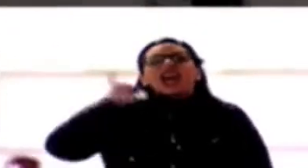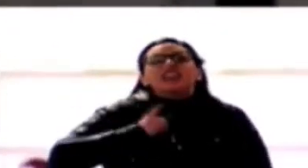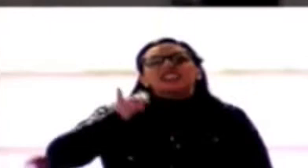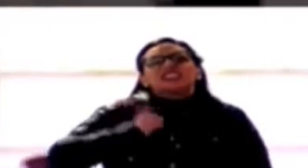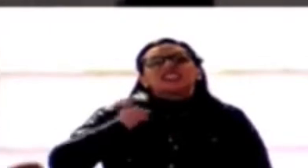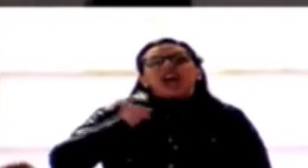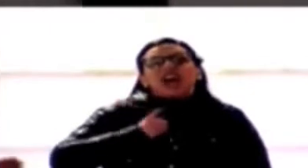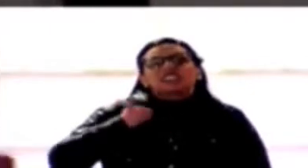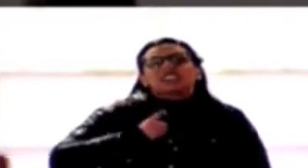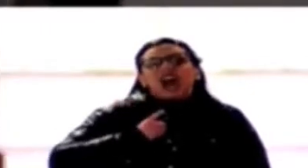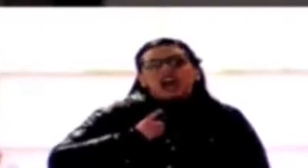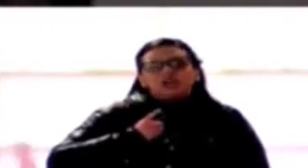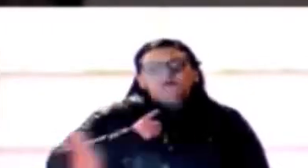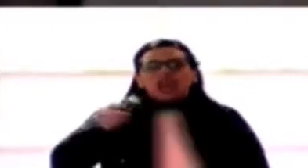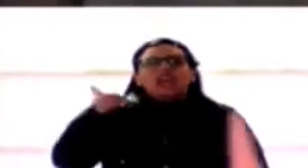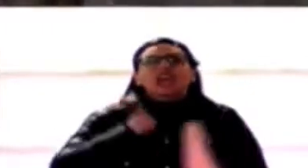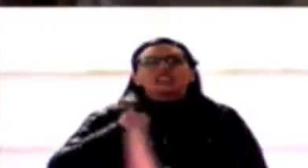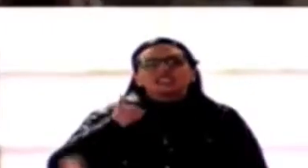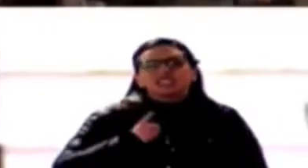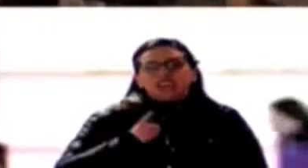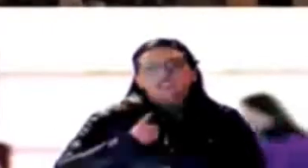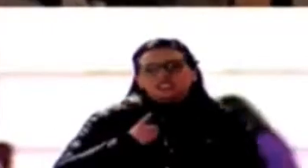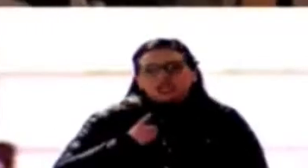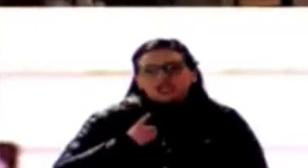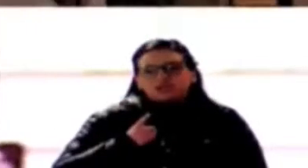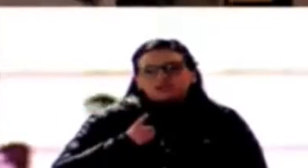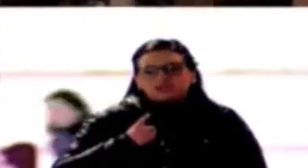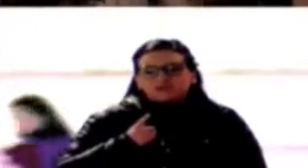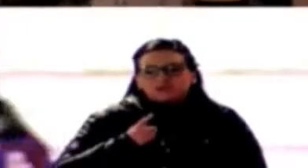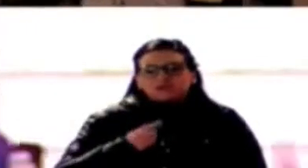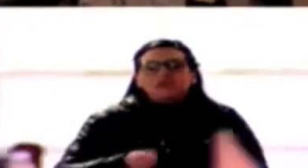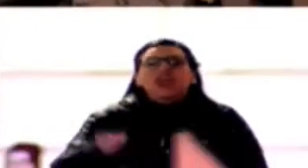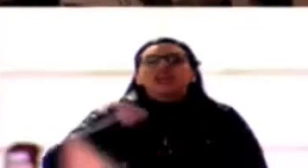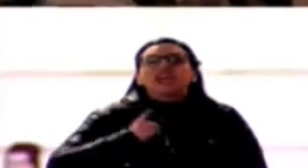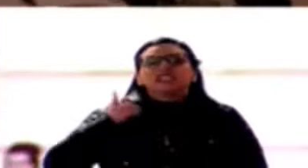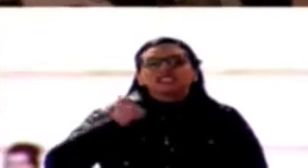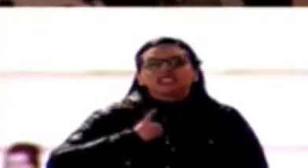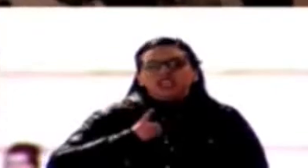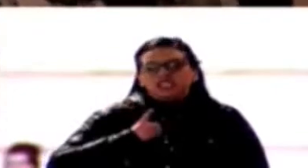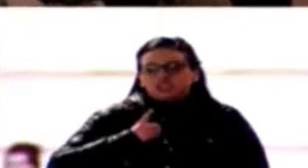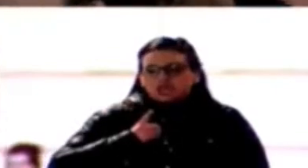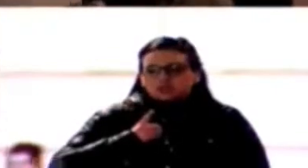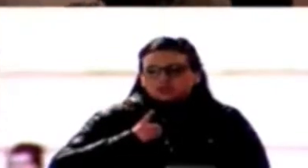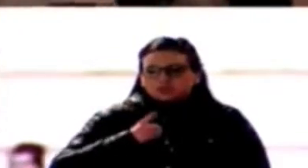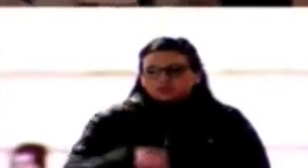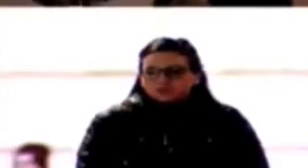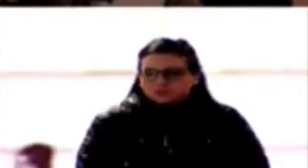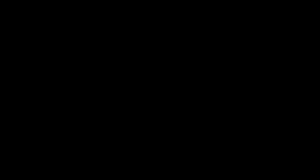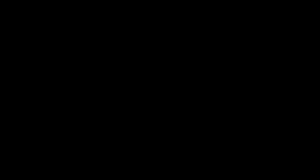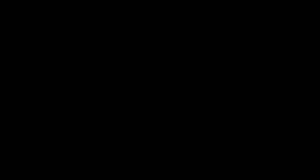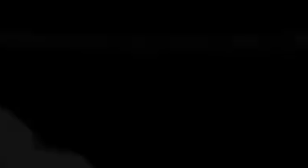resistenza, resistenza, resistenza!